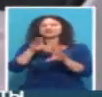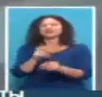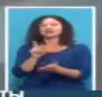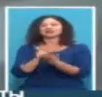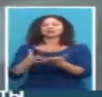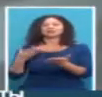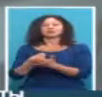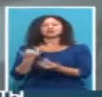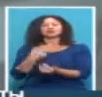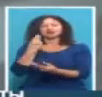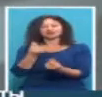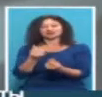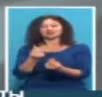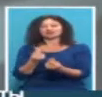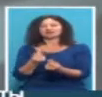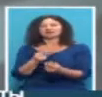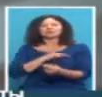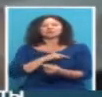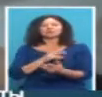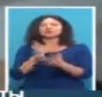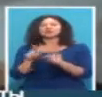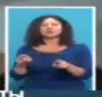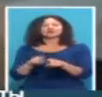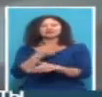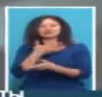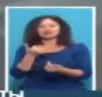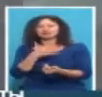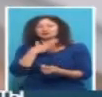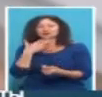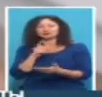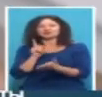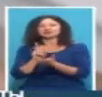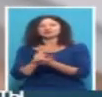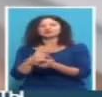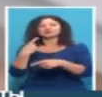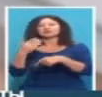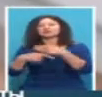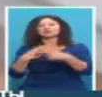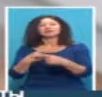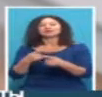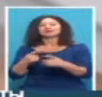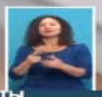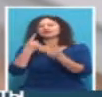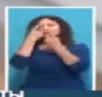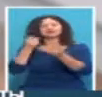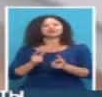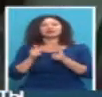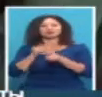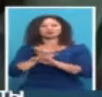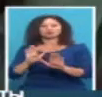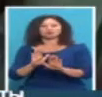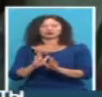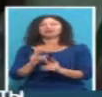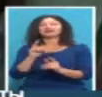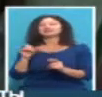что работают с наличными, применяют такие аппараты. С их оборота налоги в бюджет не поступают. Теперь за отсутствие в торговой точке кассовых